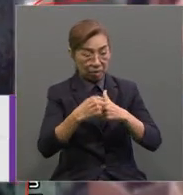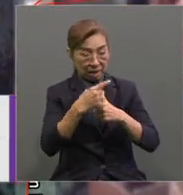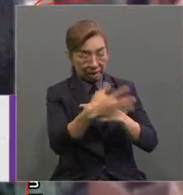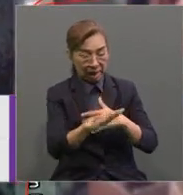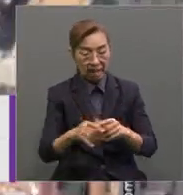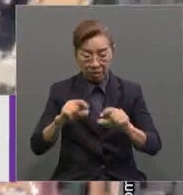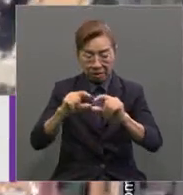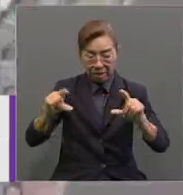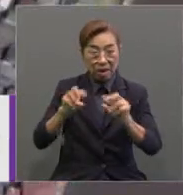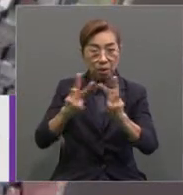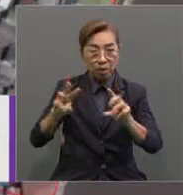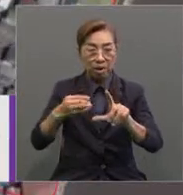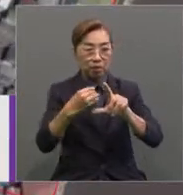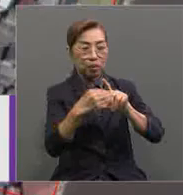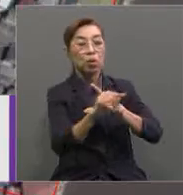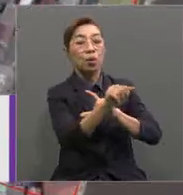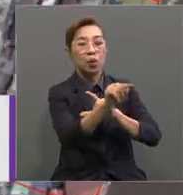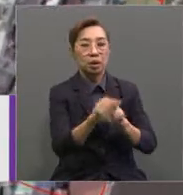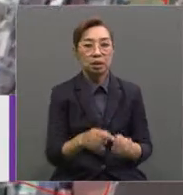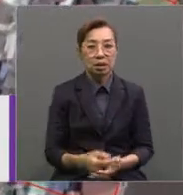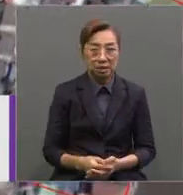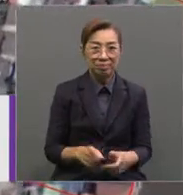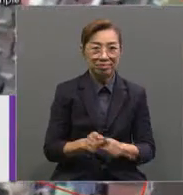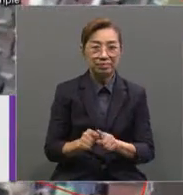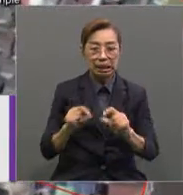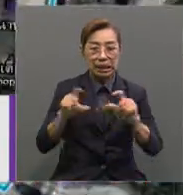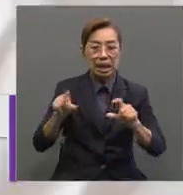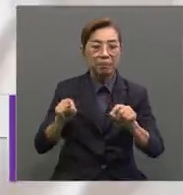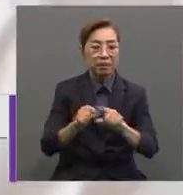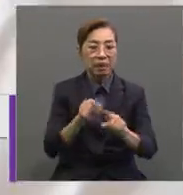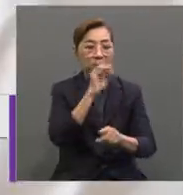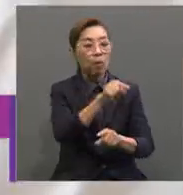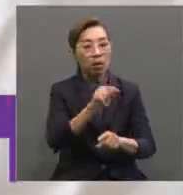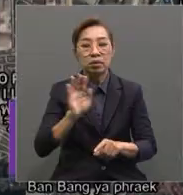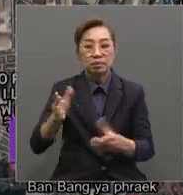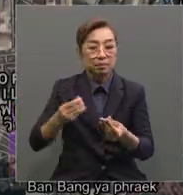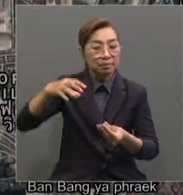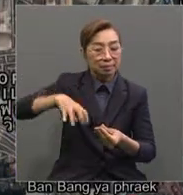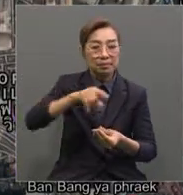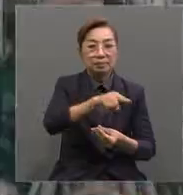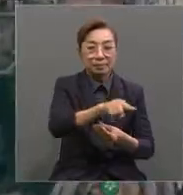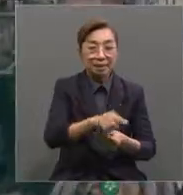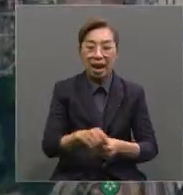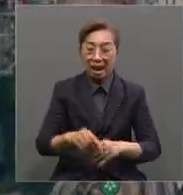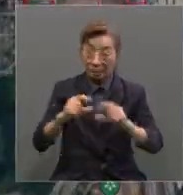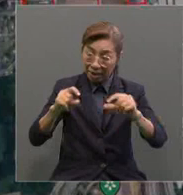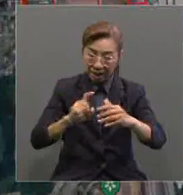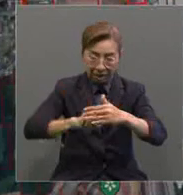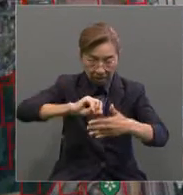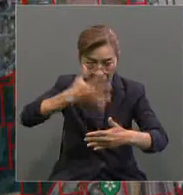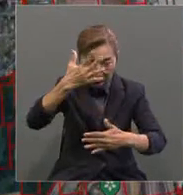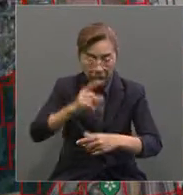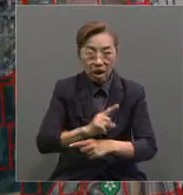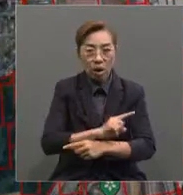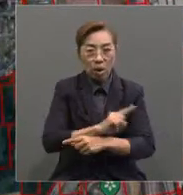ปลอมซึ่งเป็นแอปสำหรับควบคุมอุปกรณ์ทางไกลแล้วก็แจ้งผู้เสียหายเจะมีขั้นตอนนะอ่ะลงชื่อวันเดือนปีเกิด